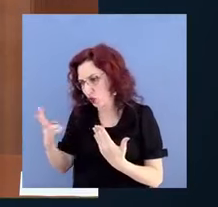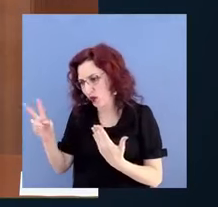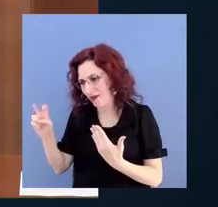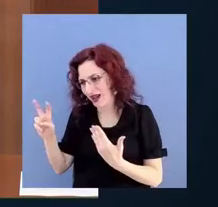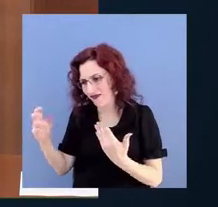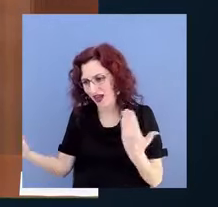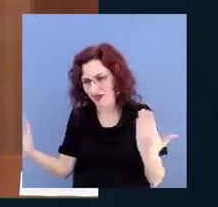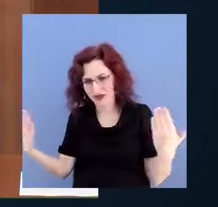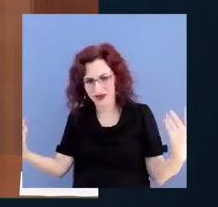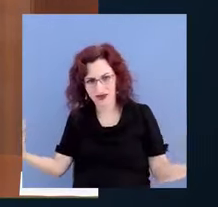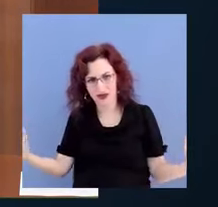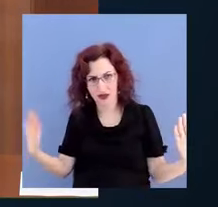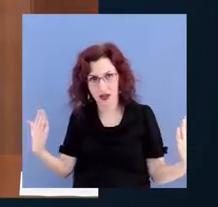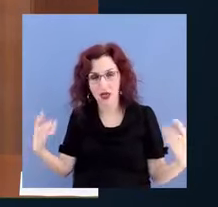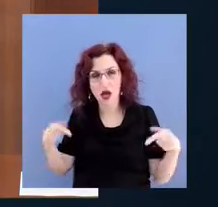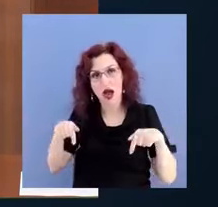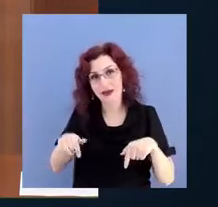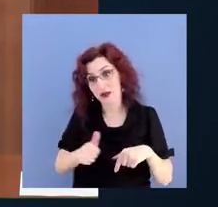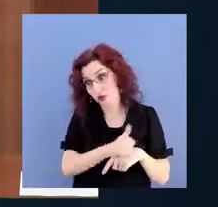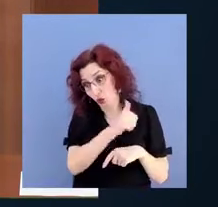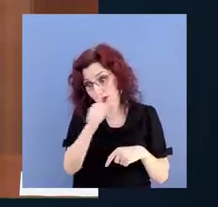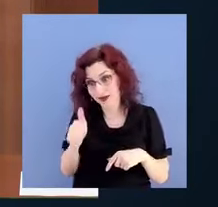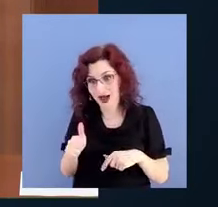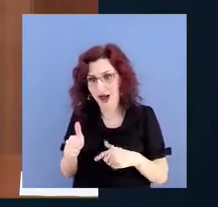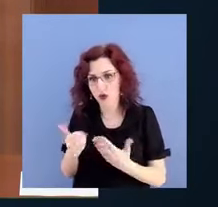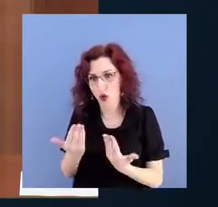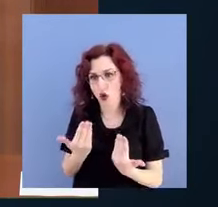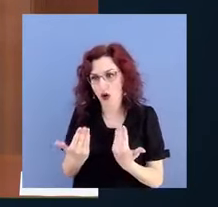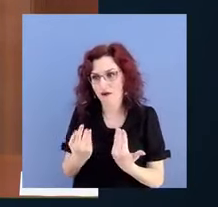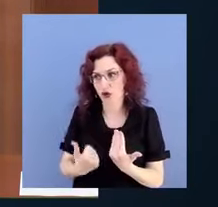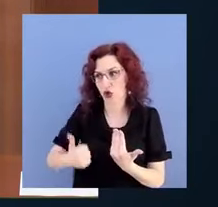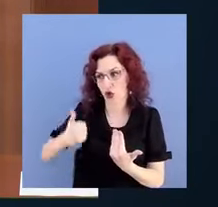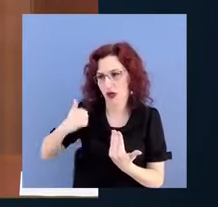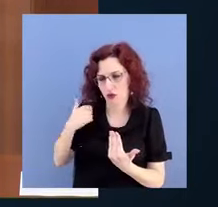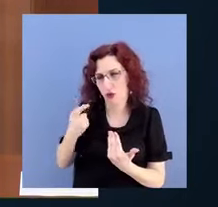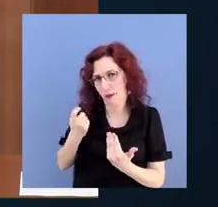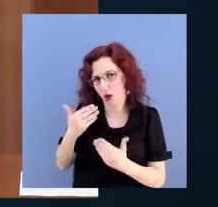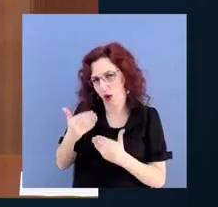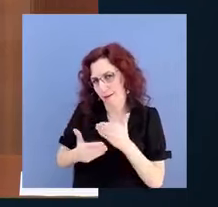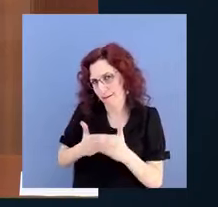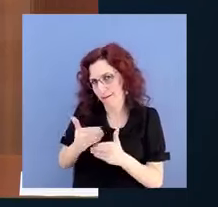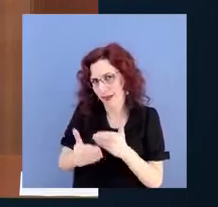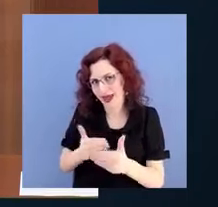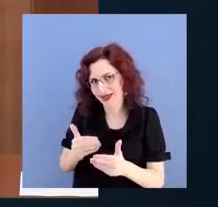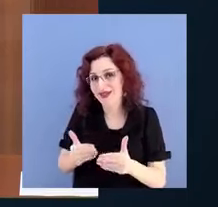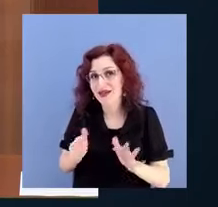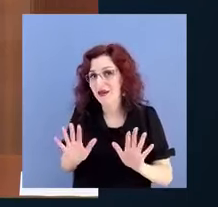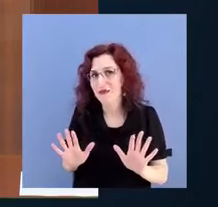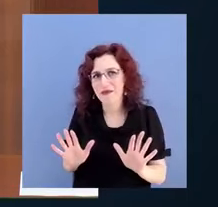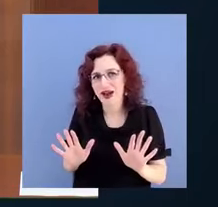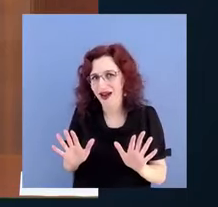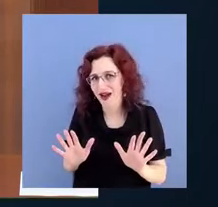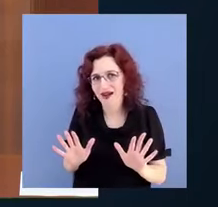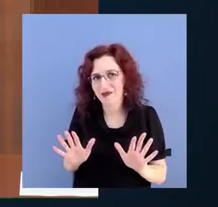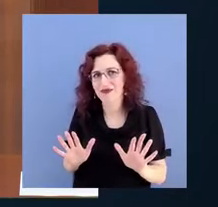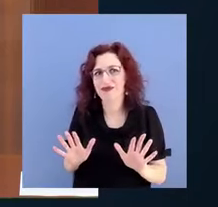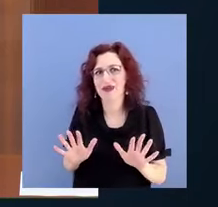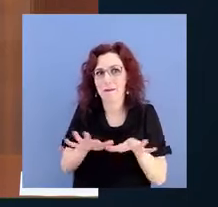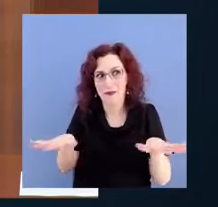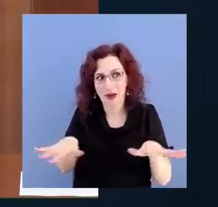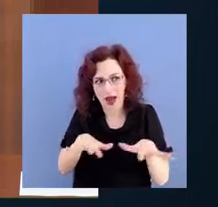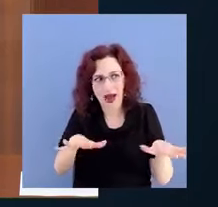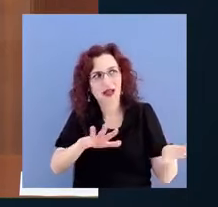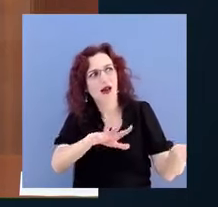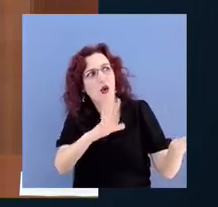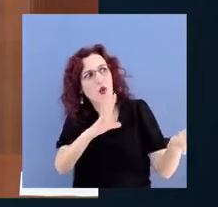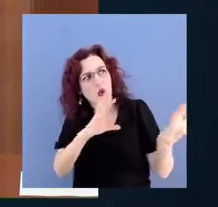stato lo scorso anno però come vedete nonostante il mare abbia tirato nonostante i romani e laziali anzi i cittadini